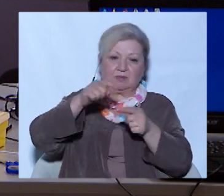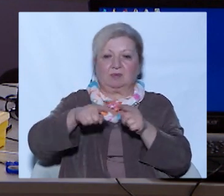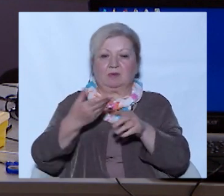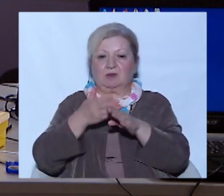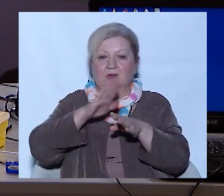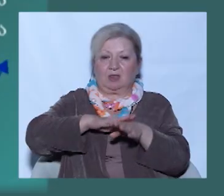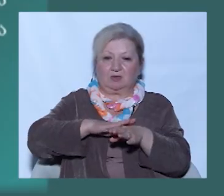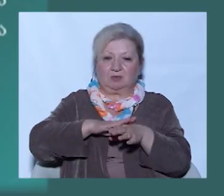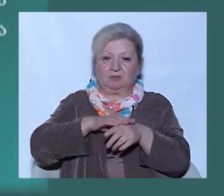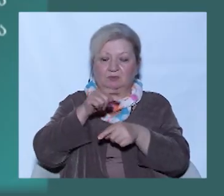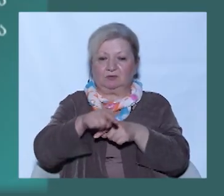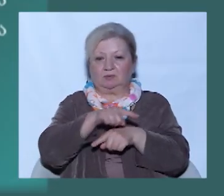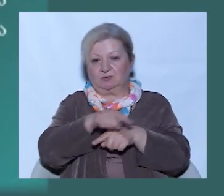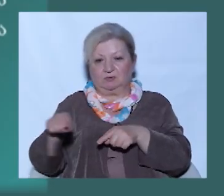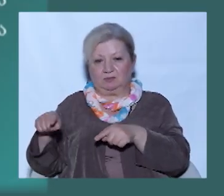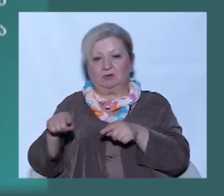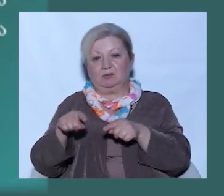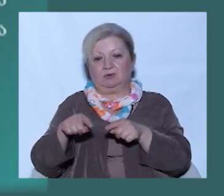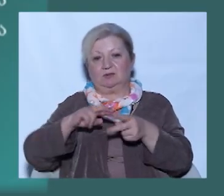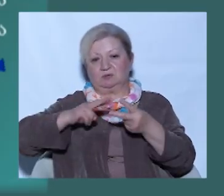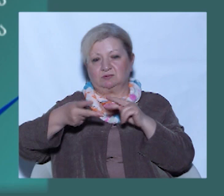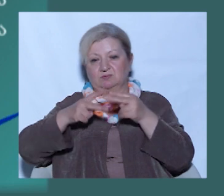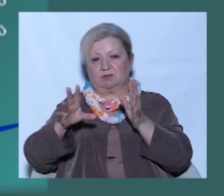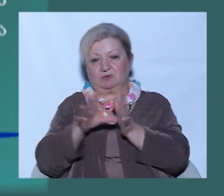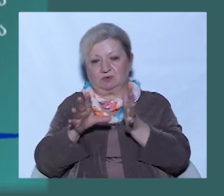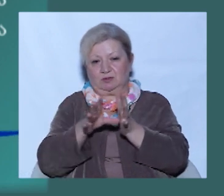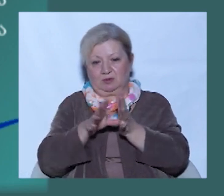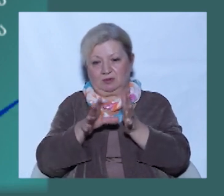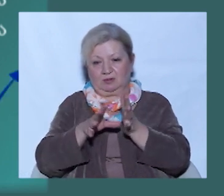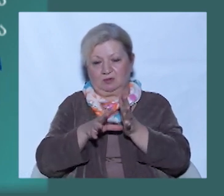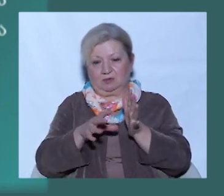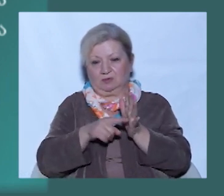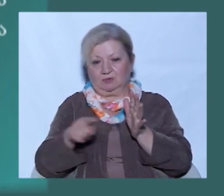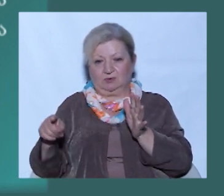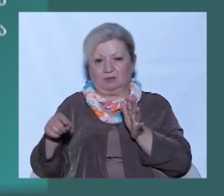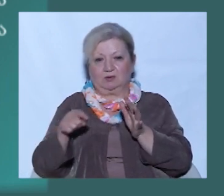დატვირთვაზე და დატვირთვაში გადის უკვე ცვლადი დენი.